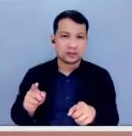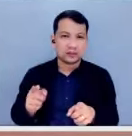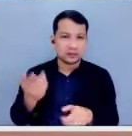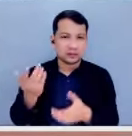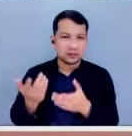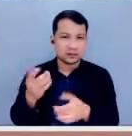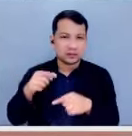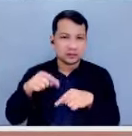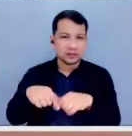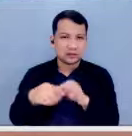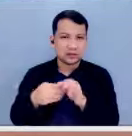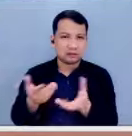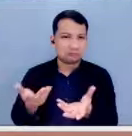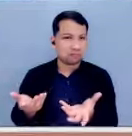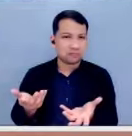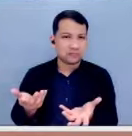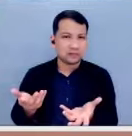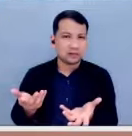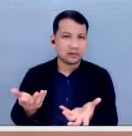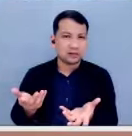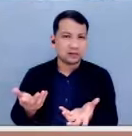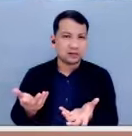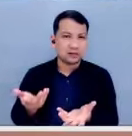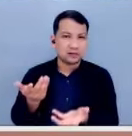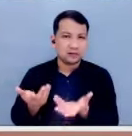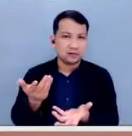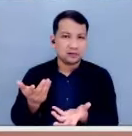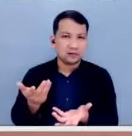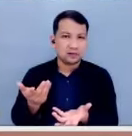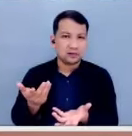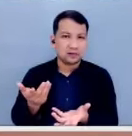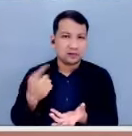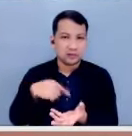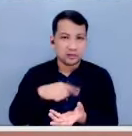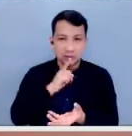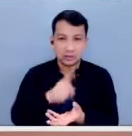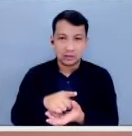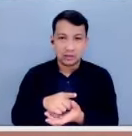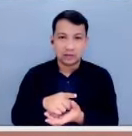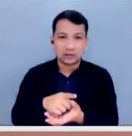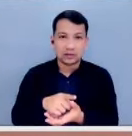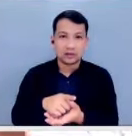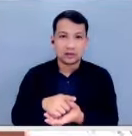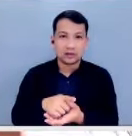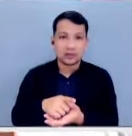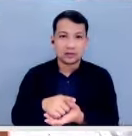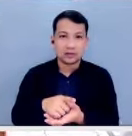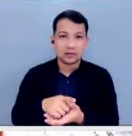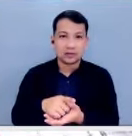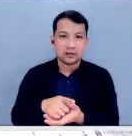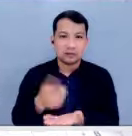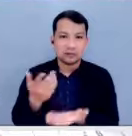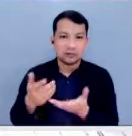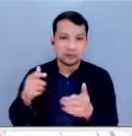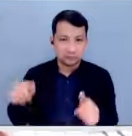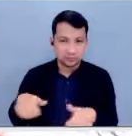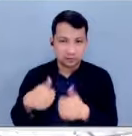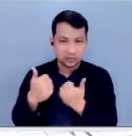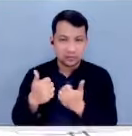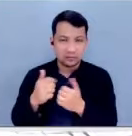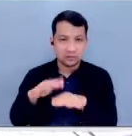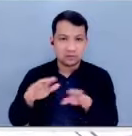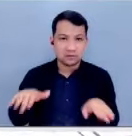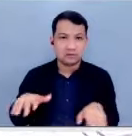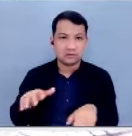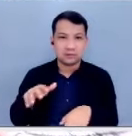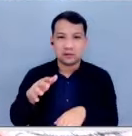po kung gano'ng kabilis yung pacing ng isang student. But syempre, palaging challenging kapag mga bata. Magkano